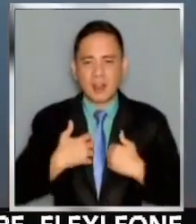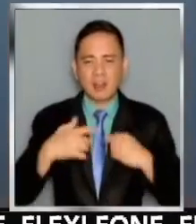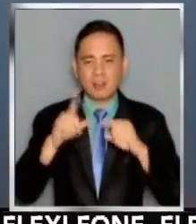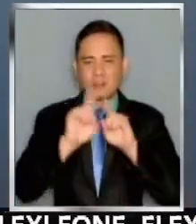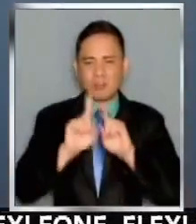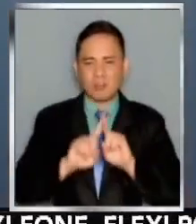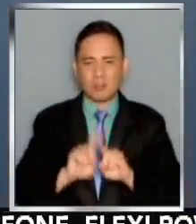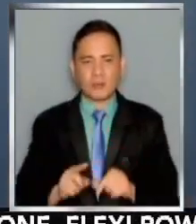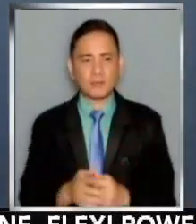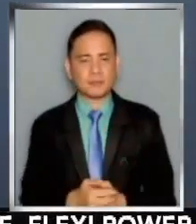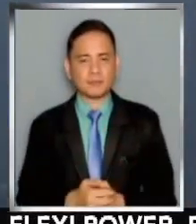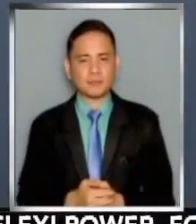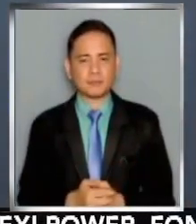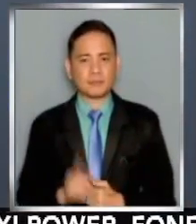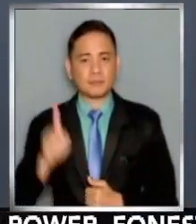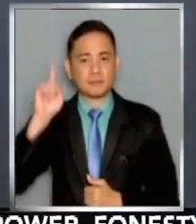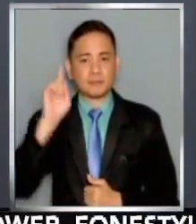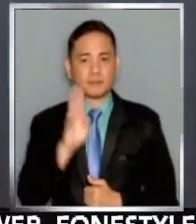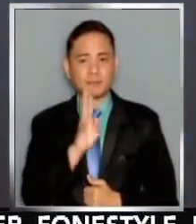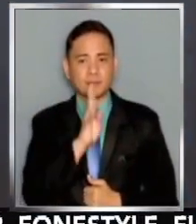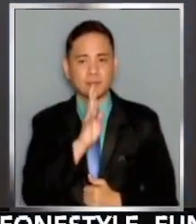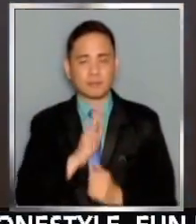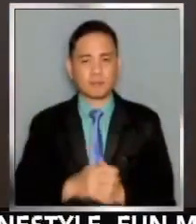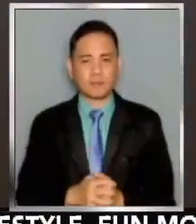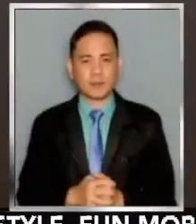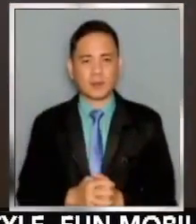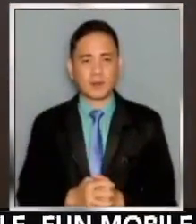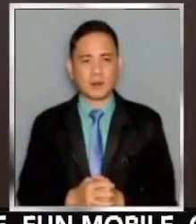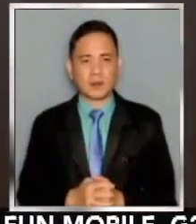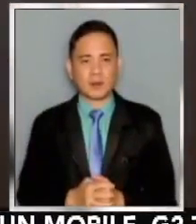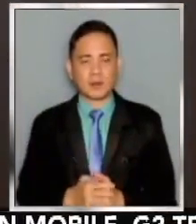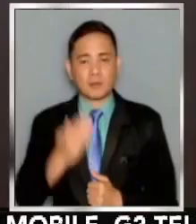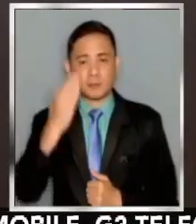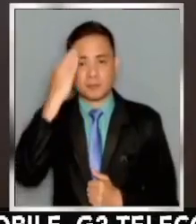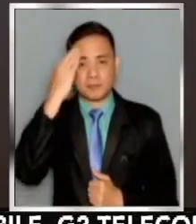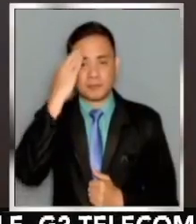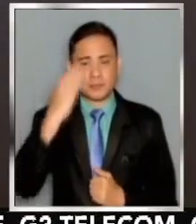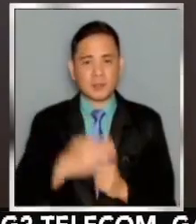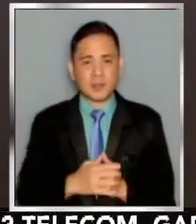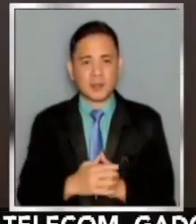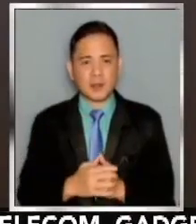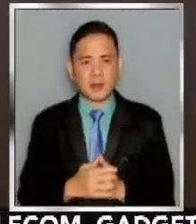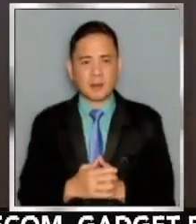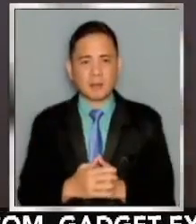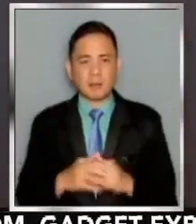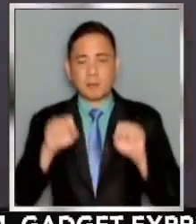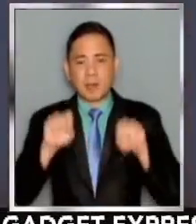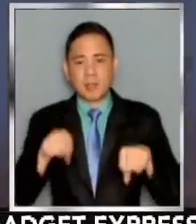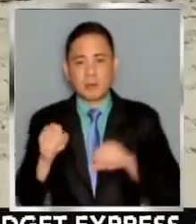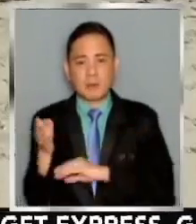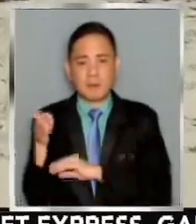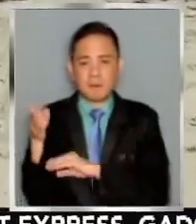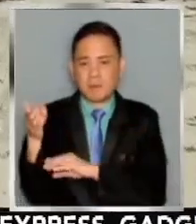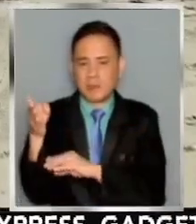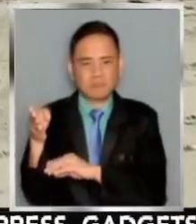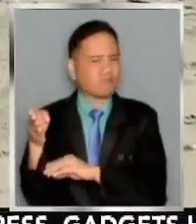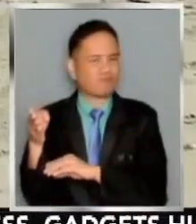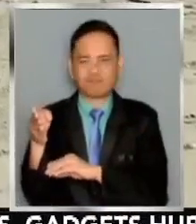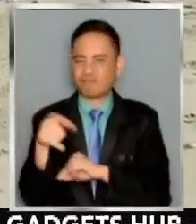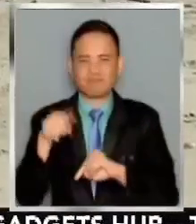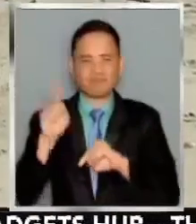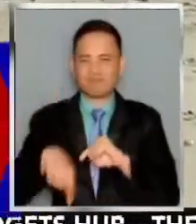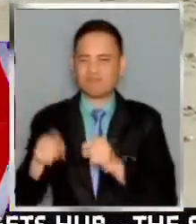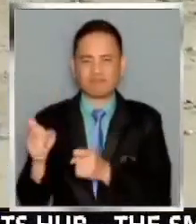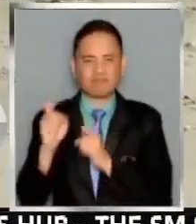kababayan posibleng Ah hindi maging Gan ka available in next few months ayon kay